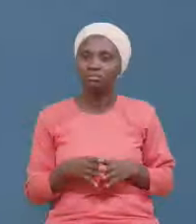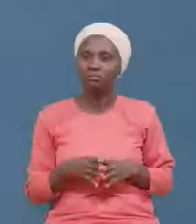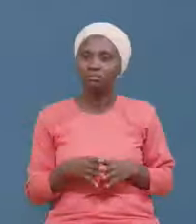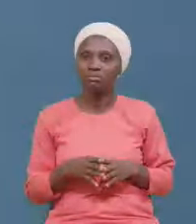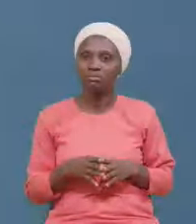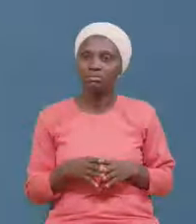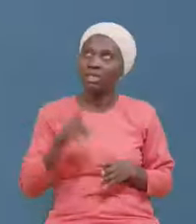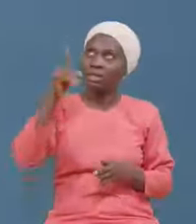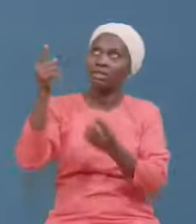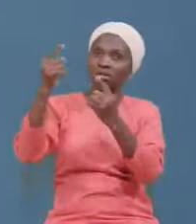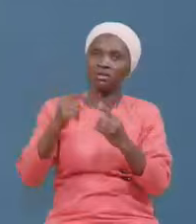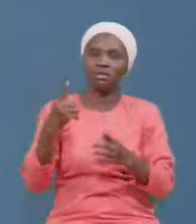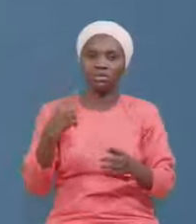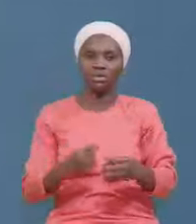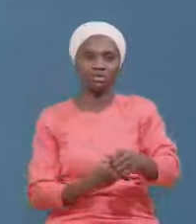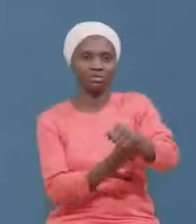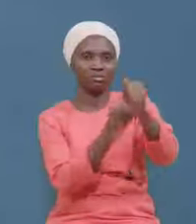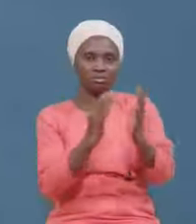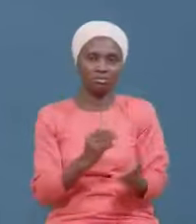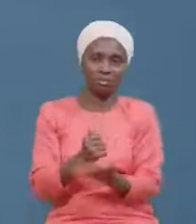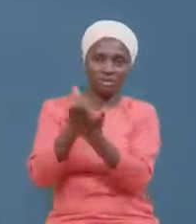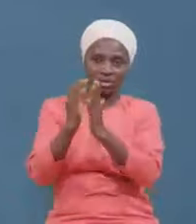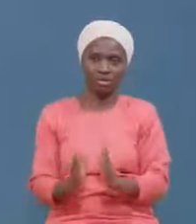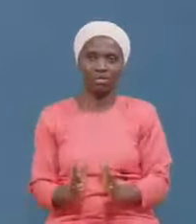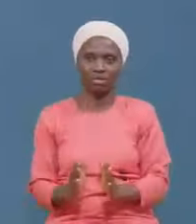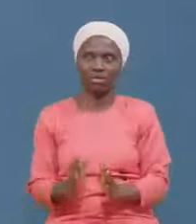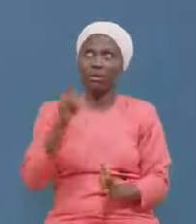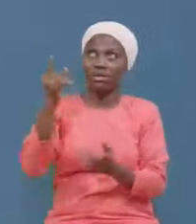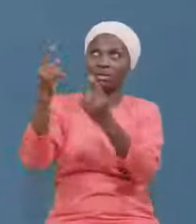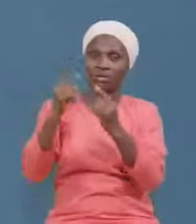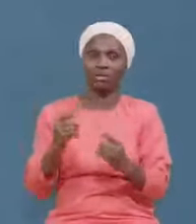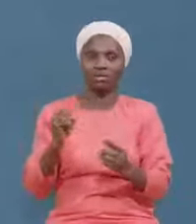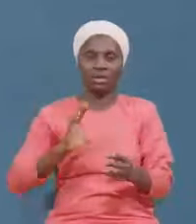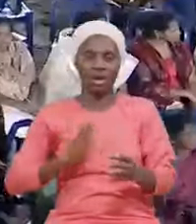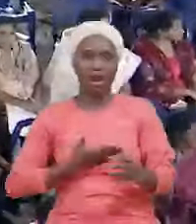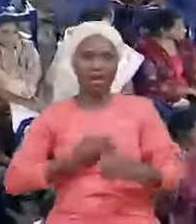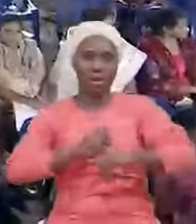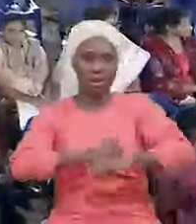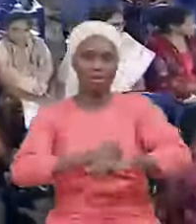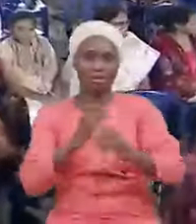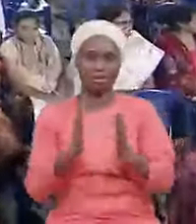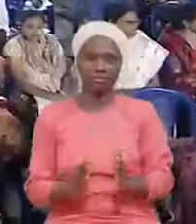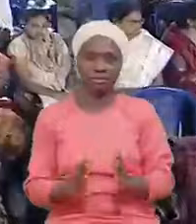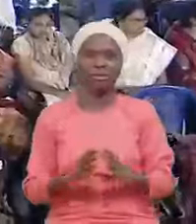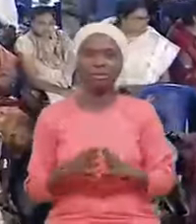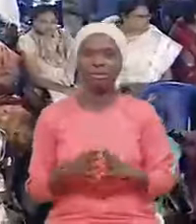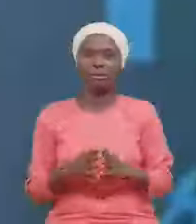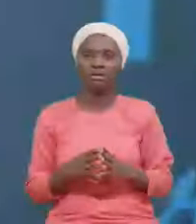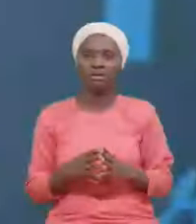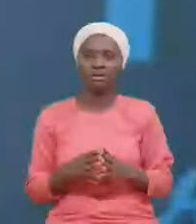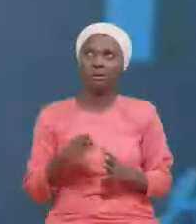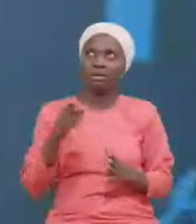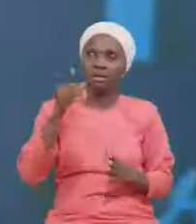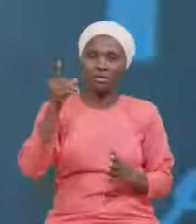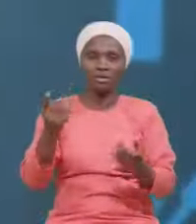the advocate. అప్పుడు న్యాయవాది వచ్చాడు. Then comes our defender. అప్పుడు మన పక్షాన మాట్లాడేవాడు వచ్చాడు. Then